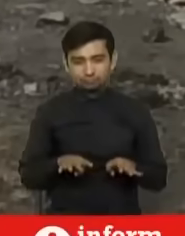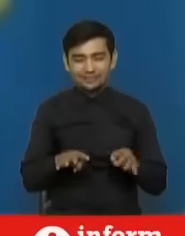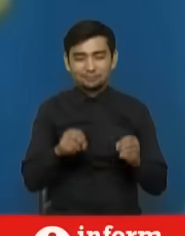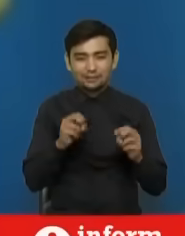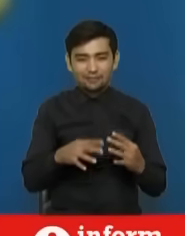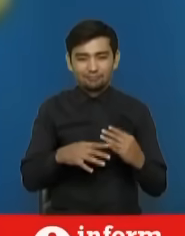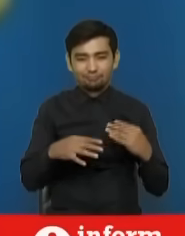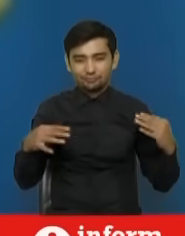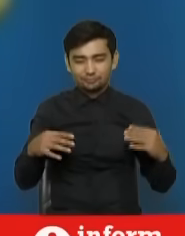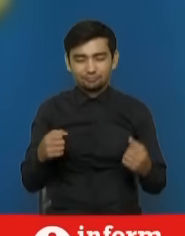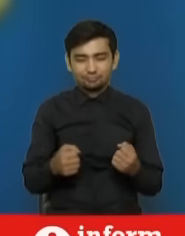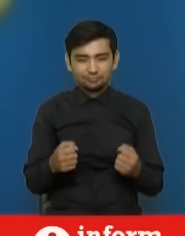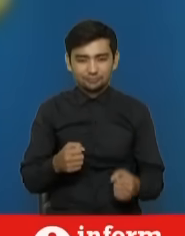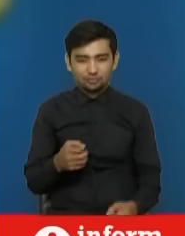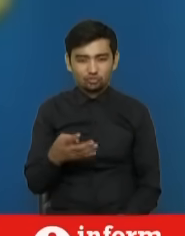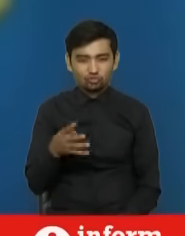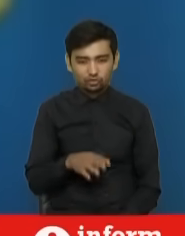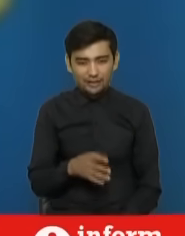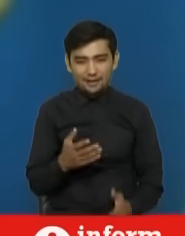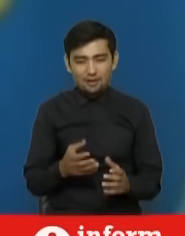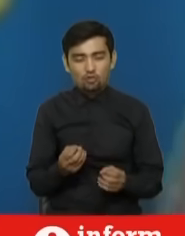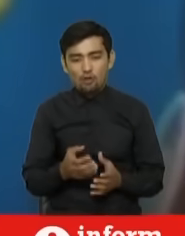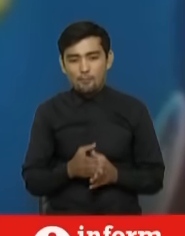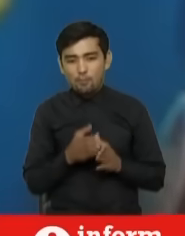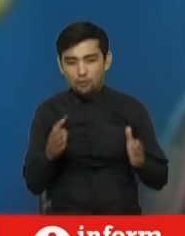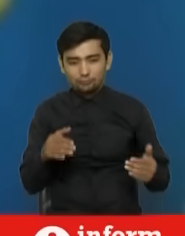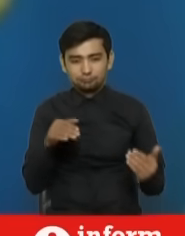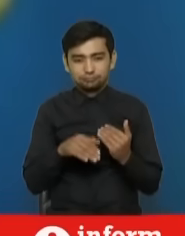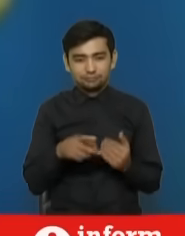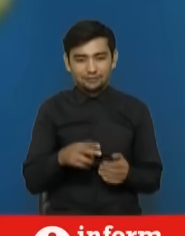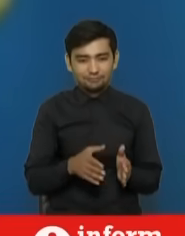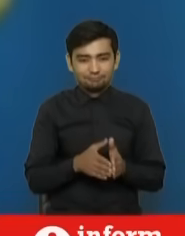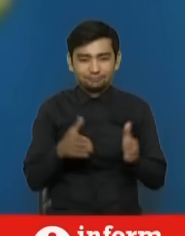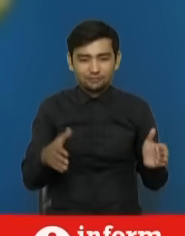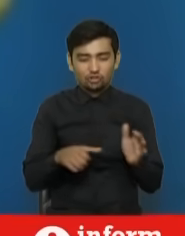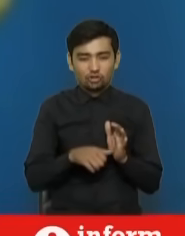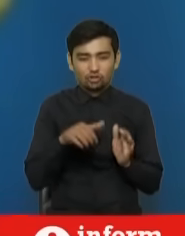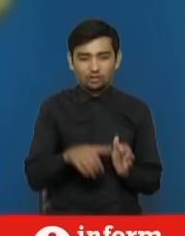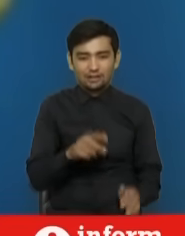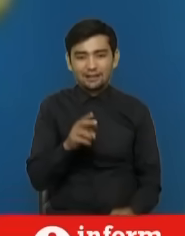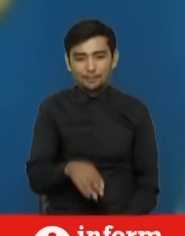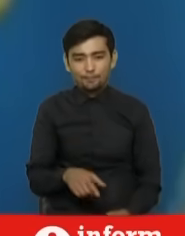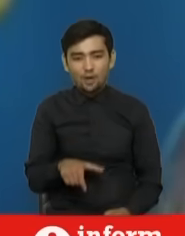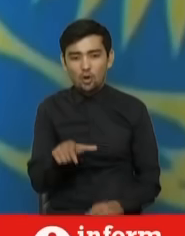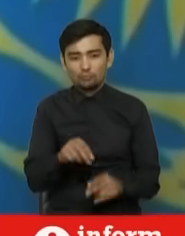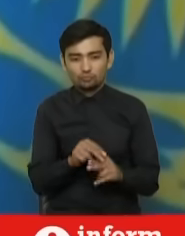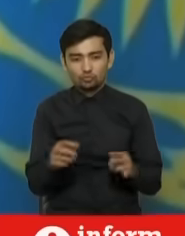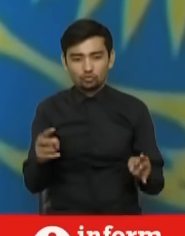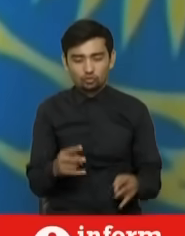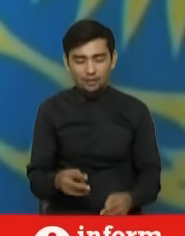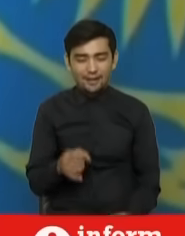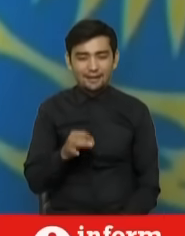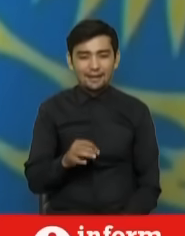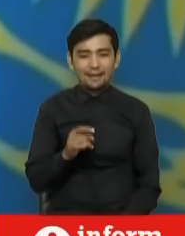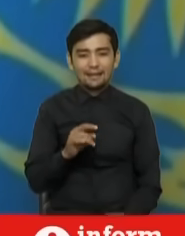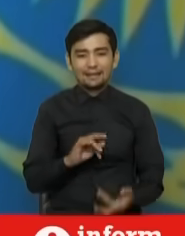ұсынады. Шұғыл түрде 4 және одан да көп жолағы бар 6 мың шақырымнан астам жол салу қажет. Интернет